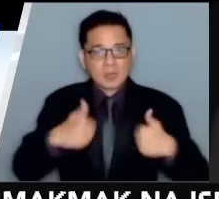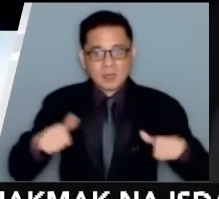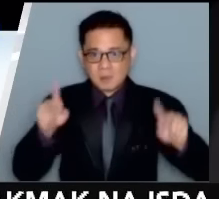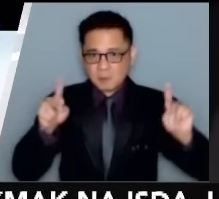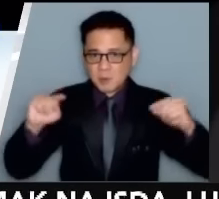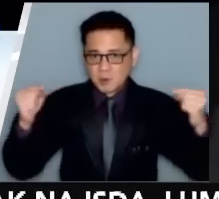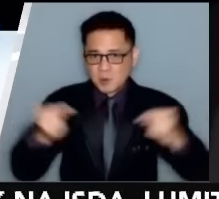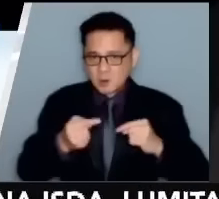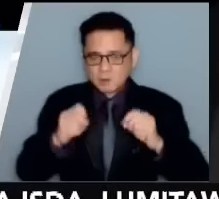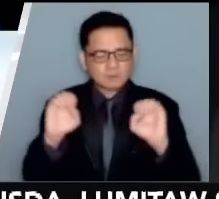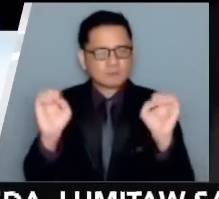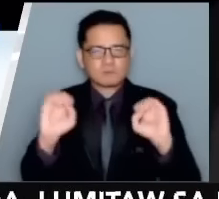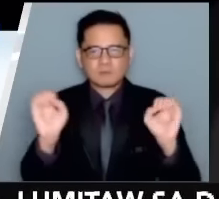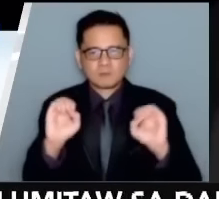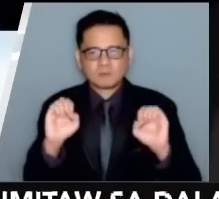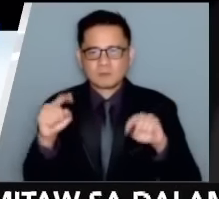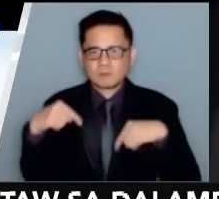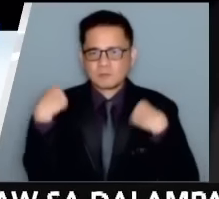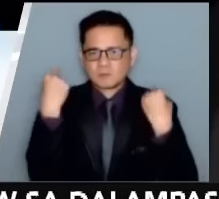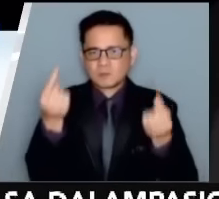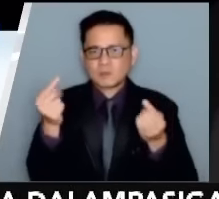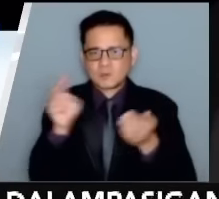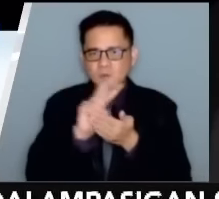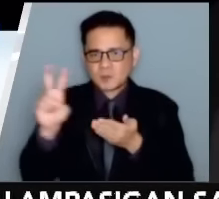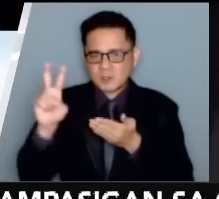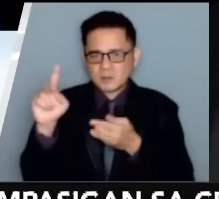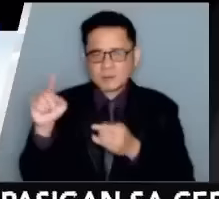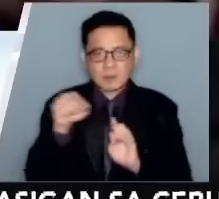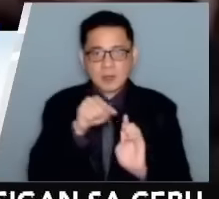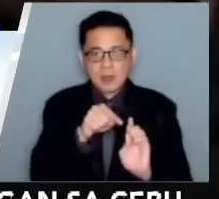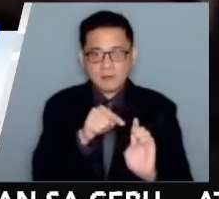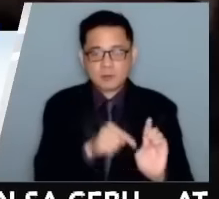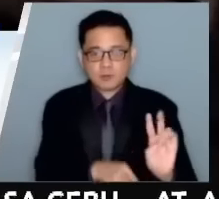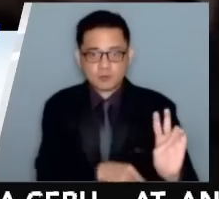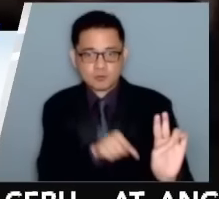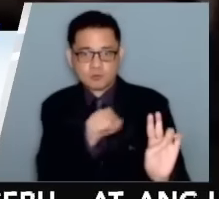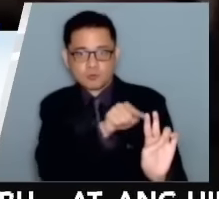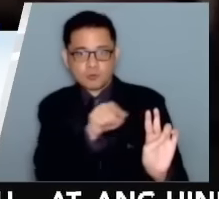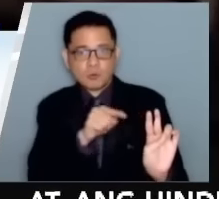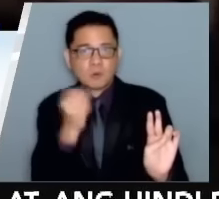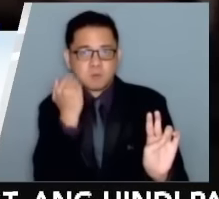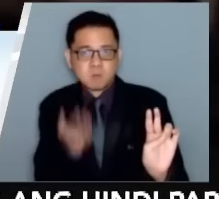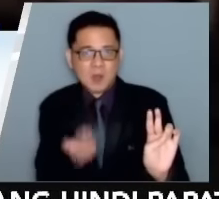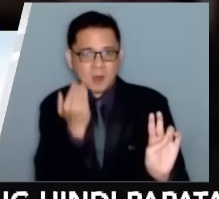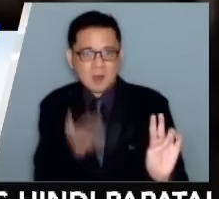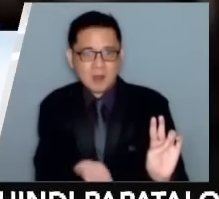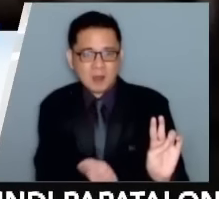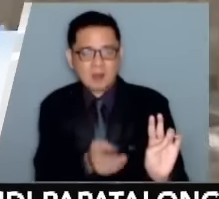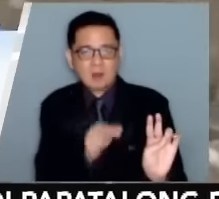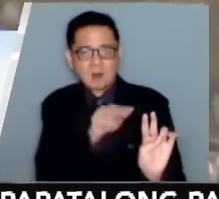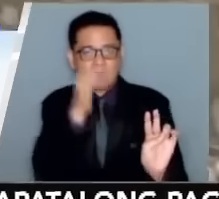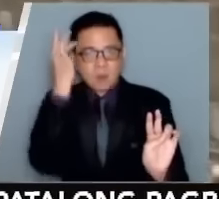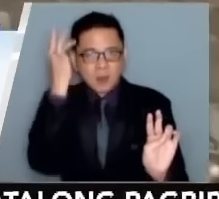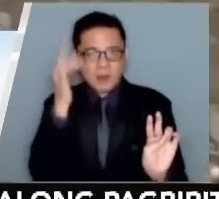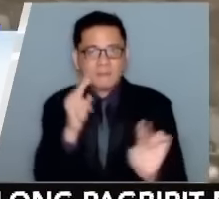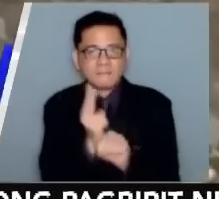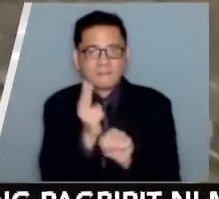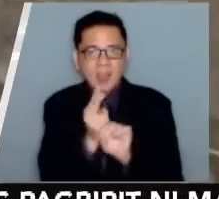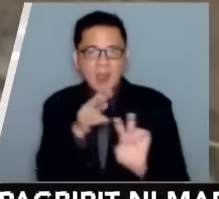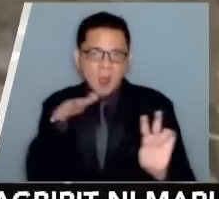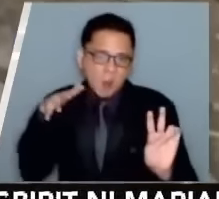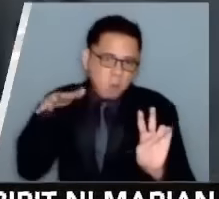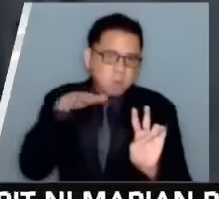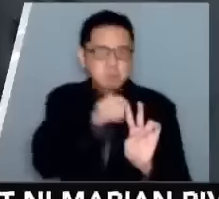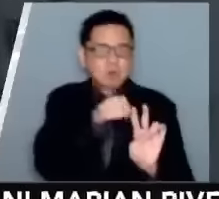na ang nakararaan isang magasawa ang nasawi sa parehong lugar matapos mabangga ng isang delivery van ang kanilang sinasakyang